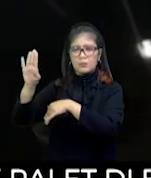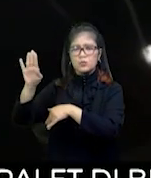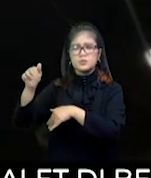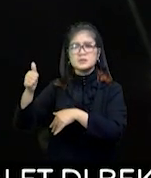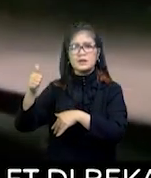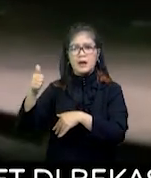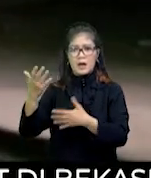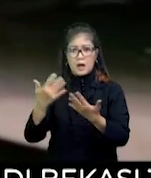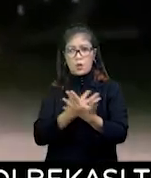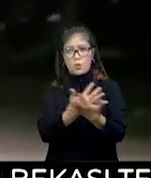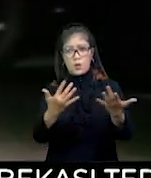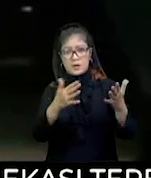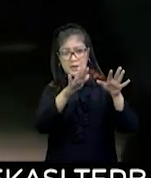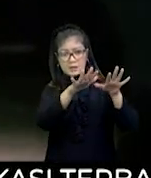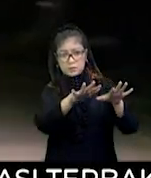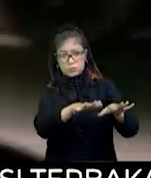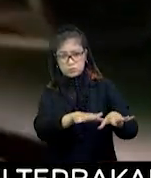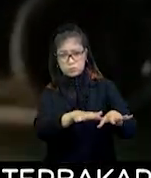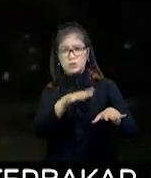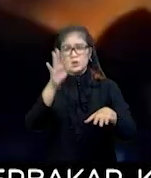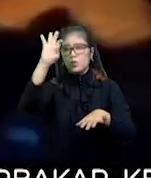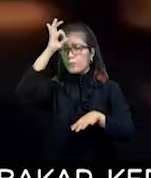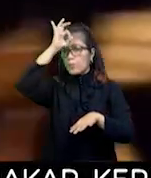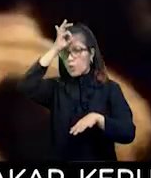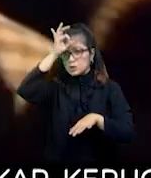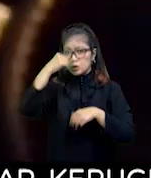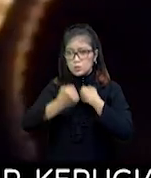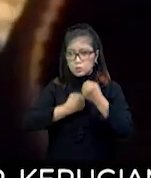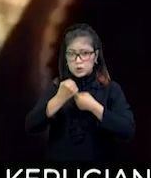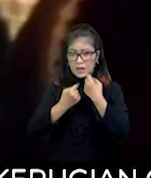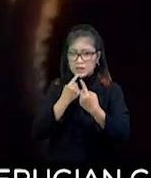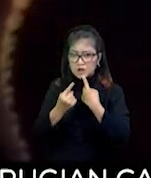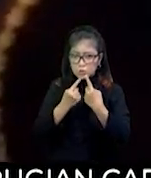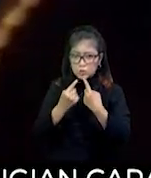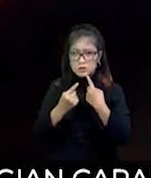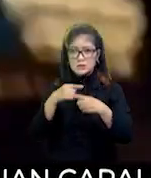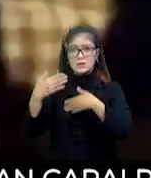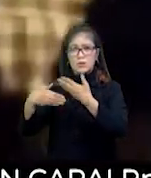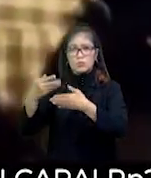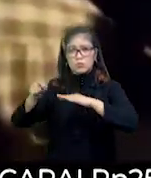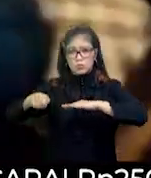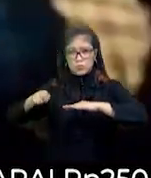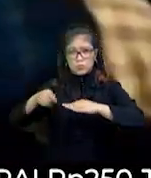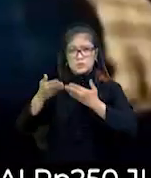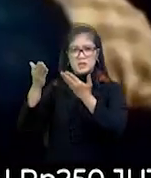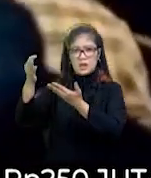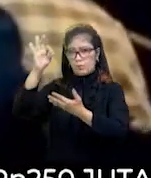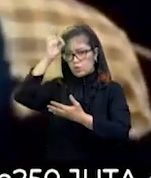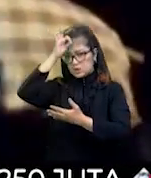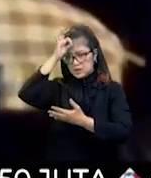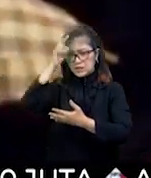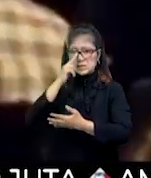Meredam amarah warga, polisi melakukan mediasi dan meminta warga menyerahkan proses hukum kepada polisi. Hingga Senin dini hari, massa